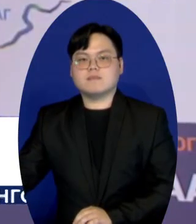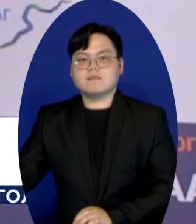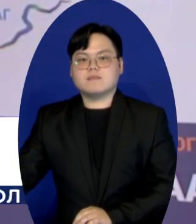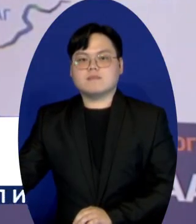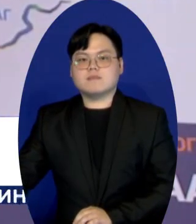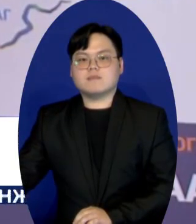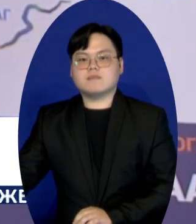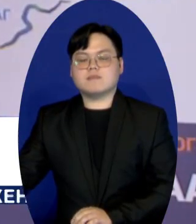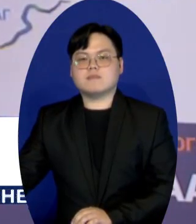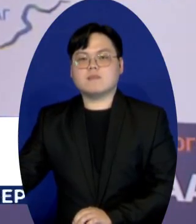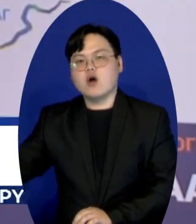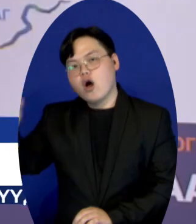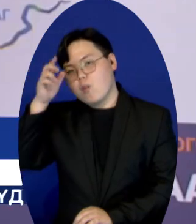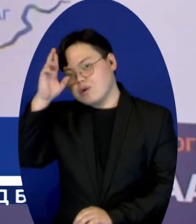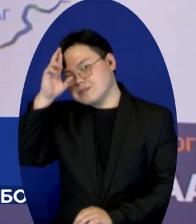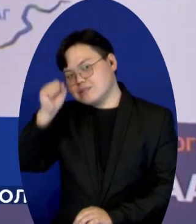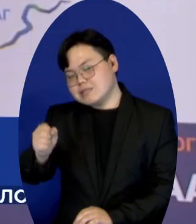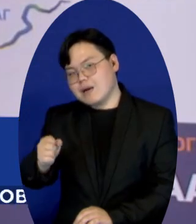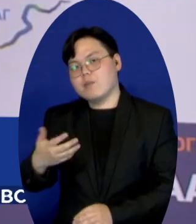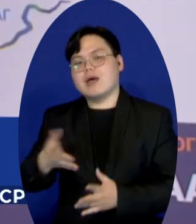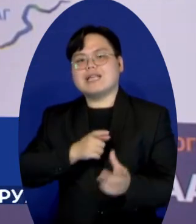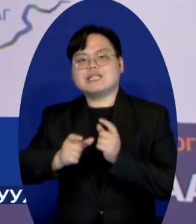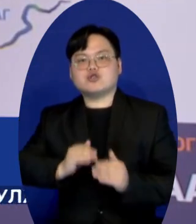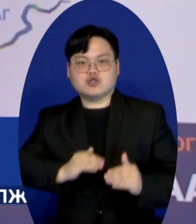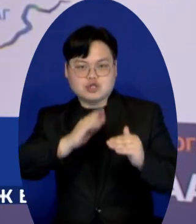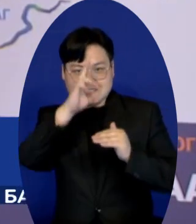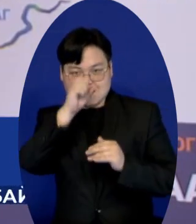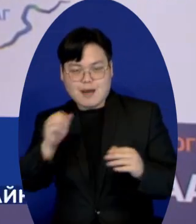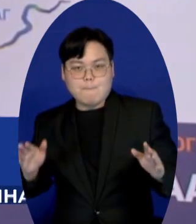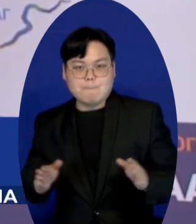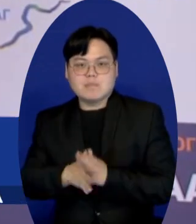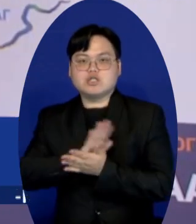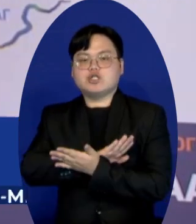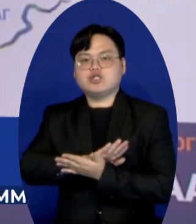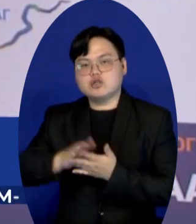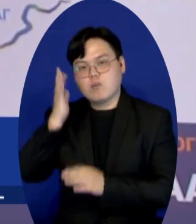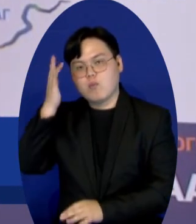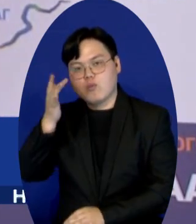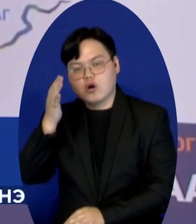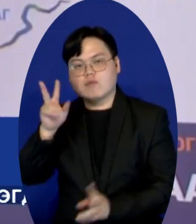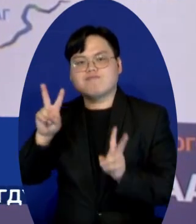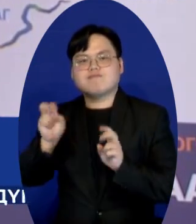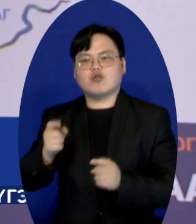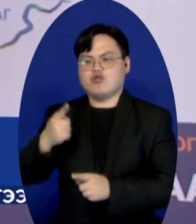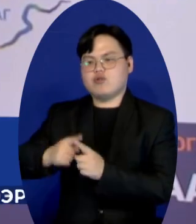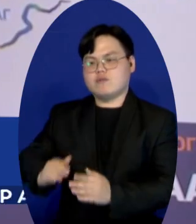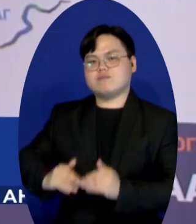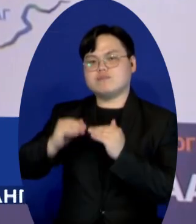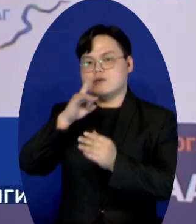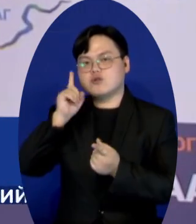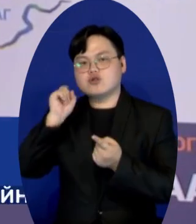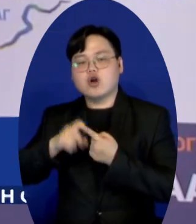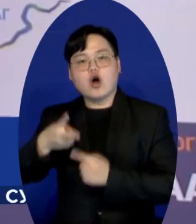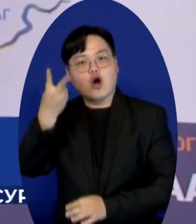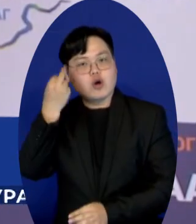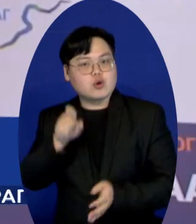Засгийн хөгжлийн яам, боловсрол соёлын шинжилгээний хааны яамнаас хамтран одоо шин сэргэлтийн бодлогыг орон нутагт эрчимжүүлэх чиглэлээр бол 2 өдрийн